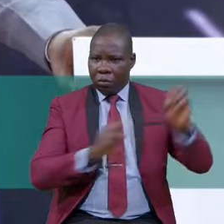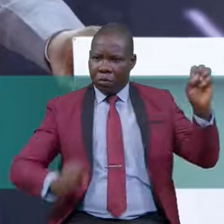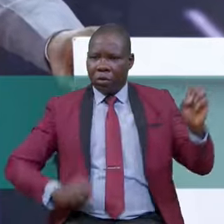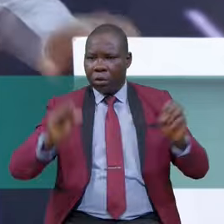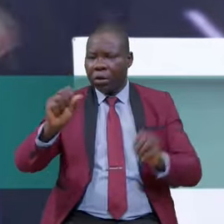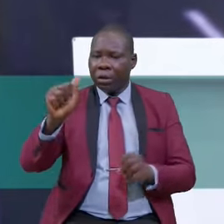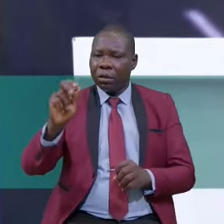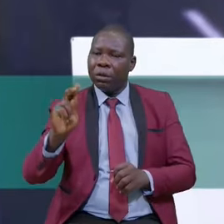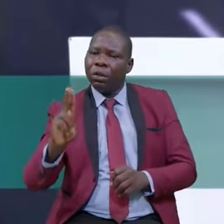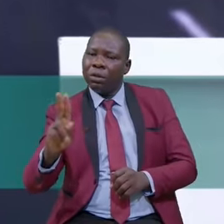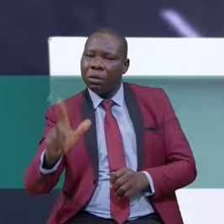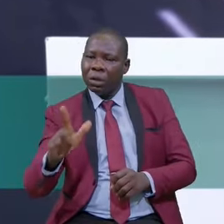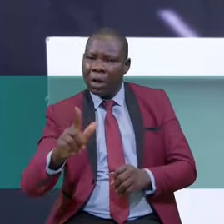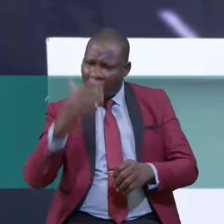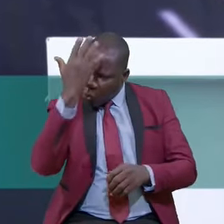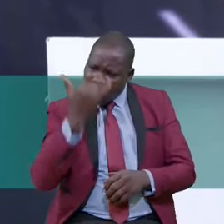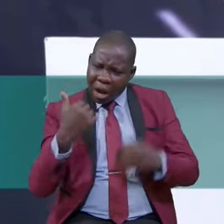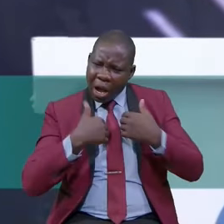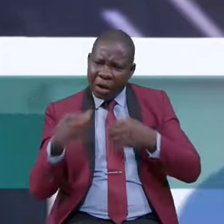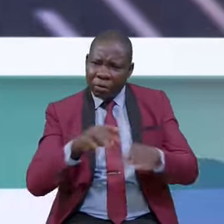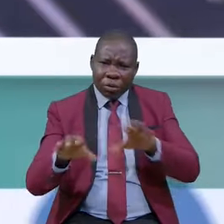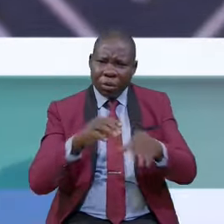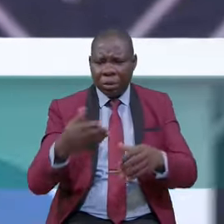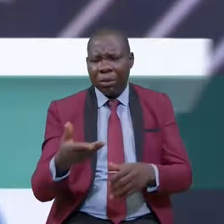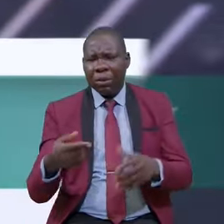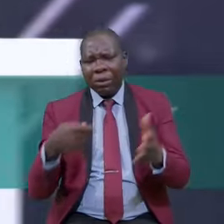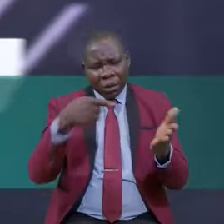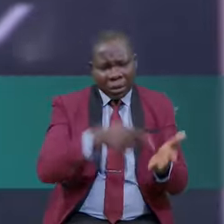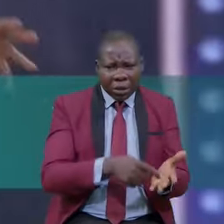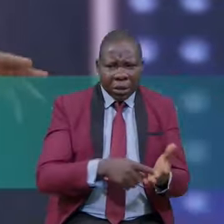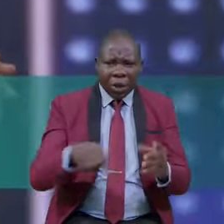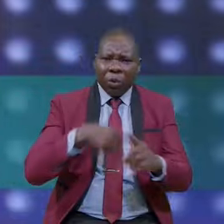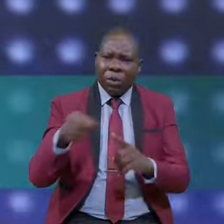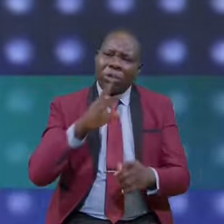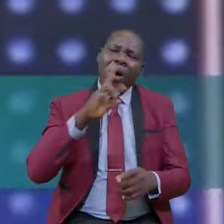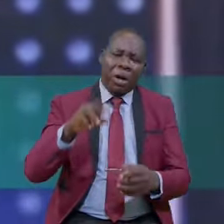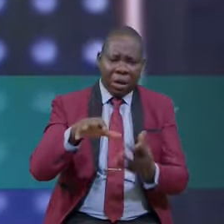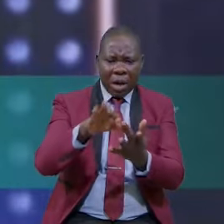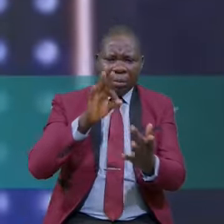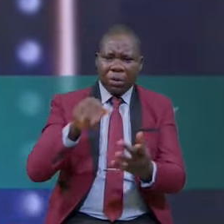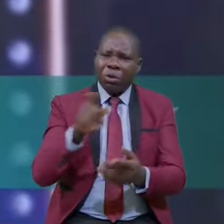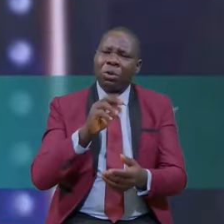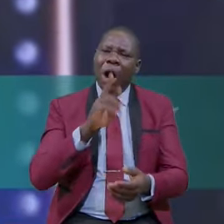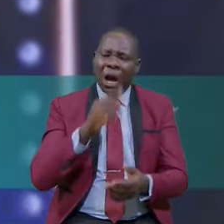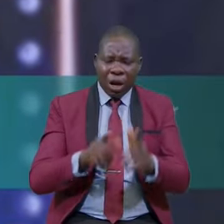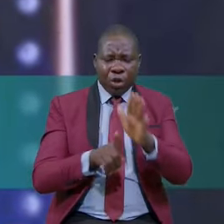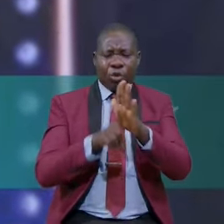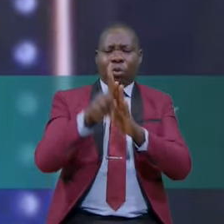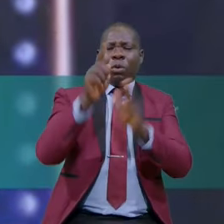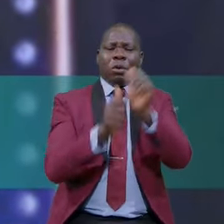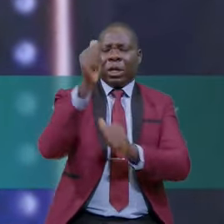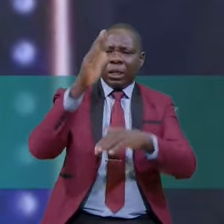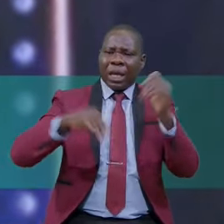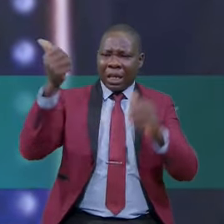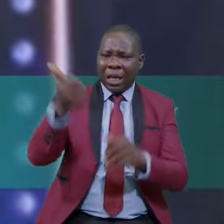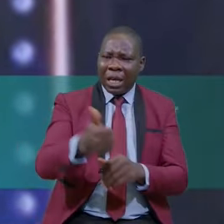were élu, appointed, quand tu as été choisi, tu étais plus lancé que tout le monde. Et ta personnalité, ton physique